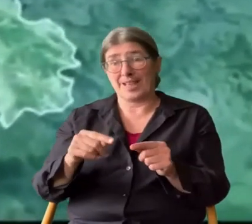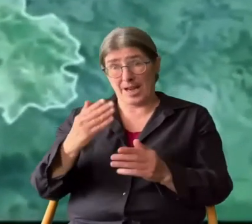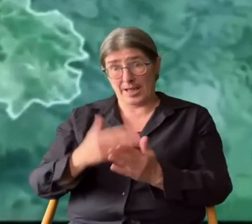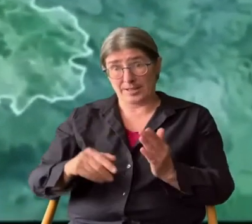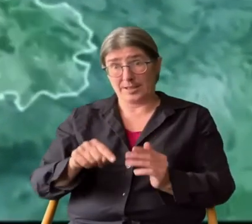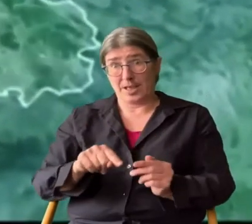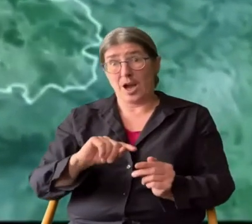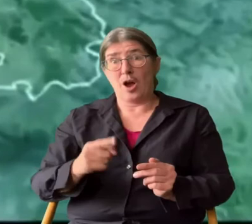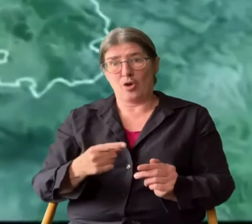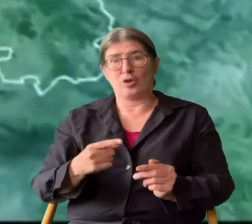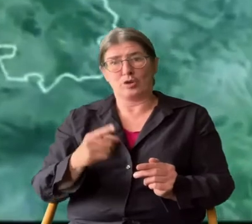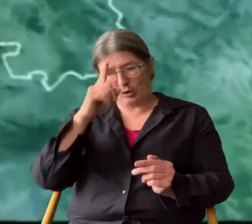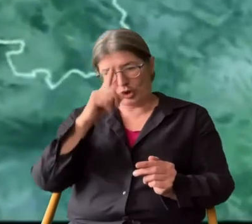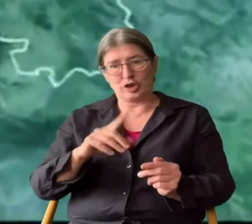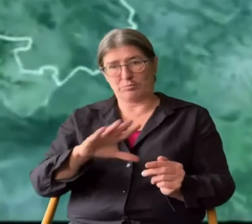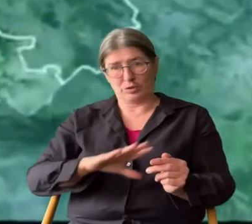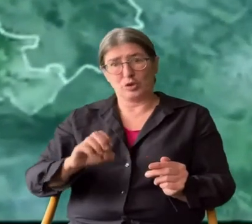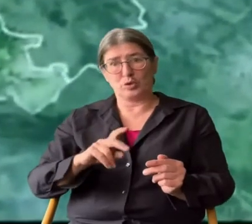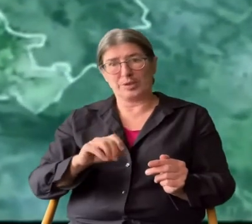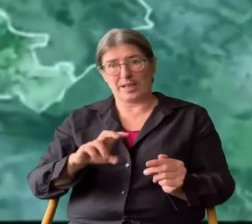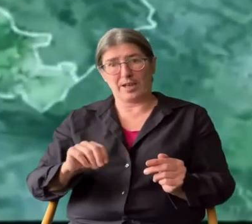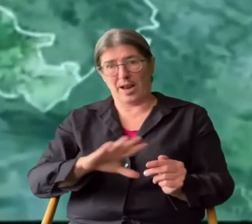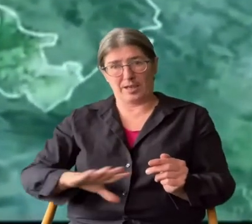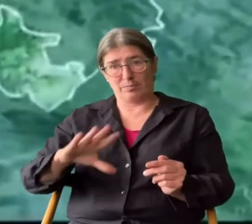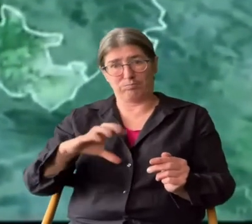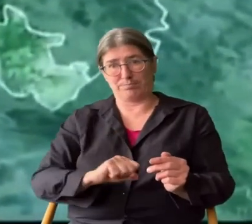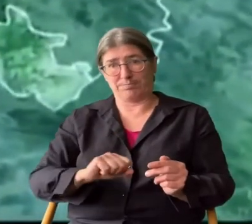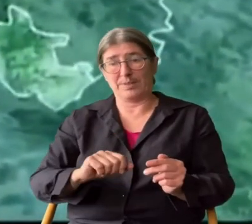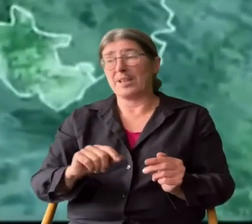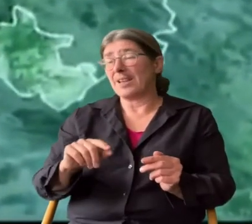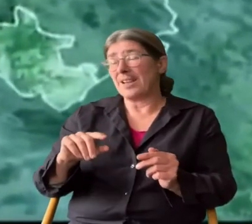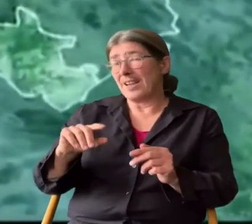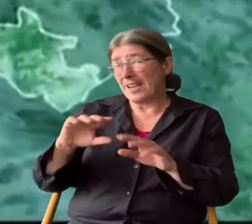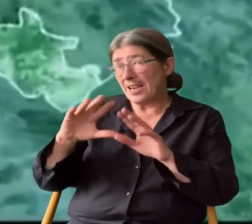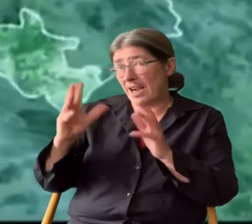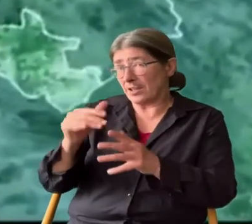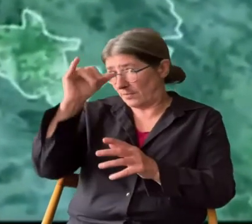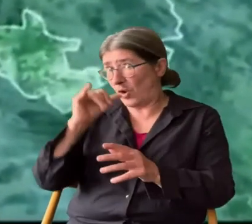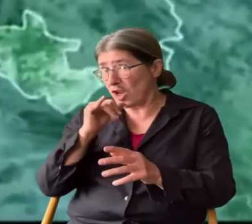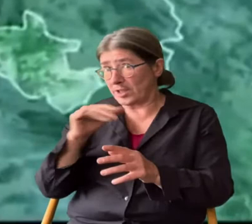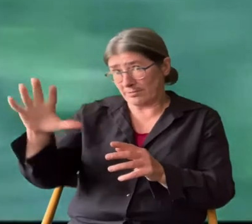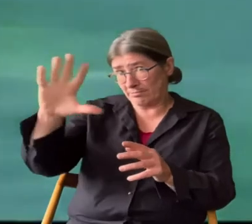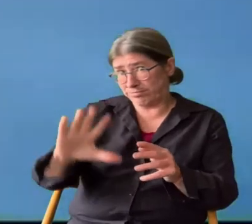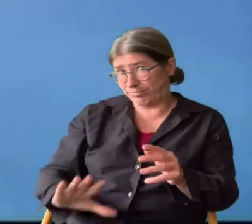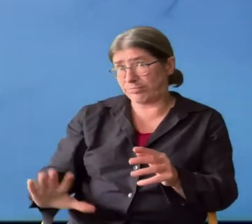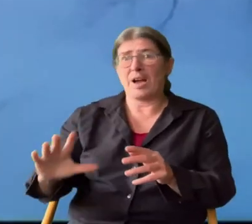Und am Ende auch die deutschen Siedlungsgebiete im Sudetenland. Ein ganzes Volk verliert seine